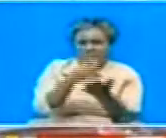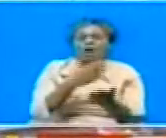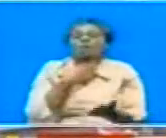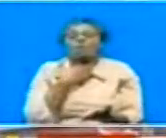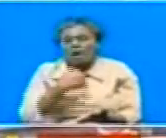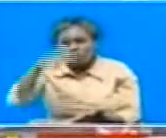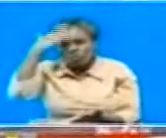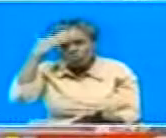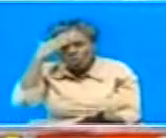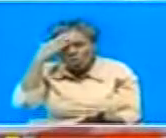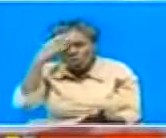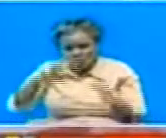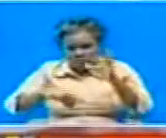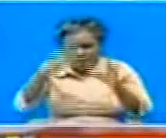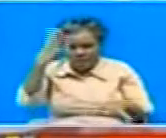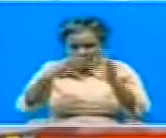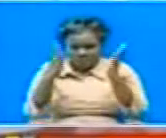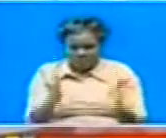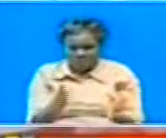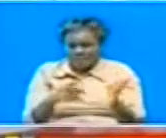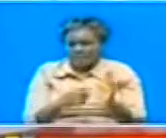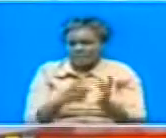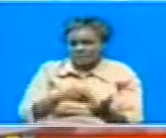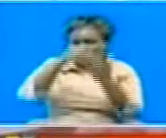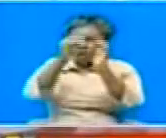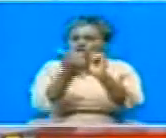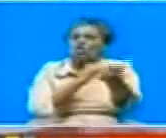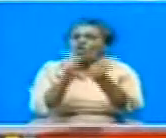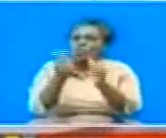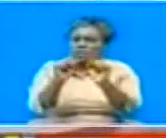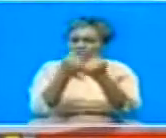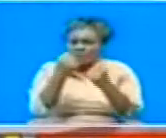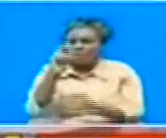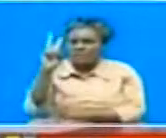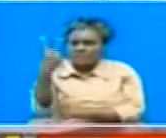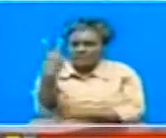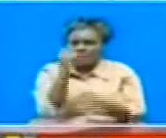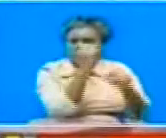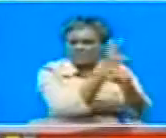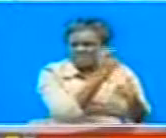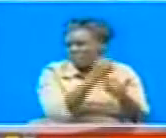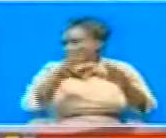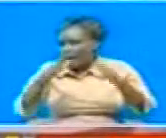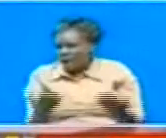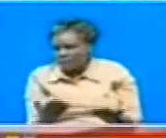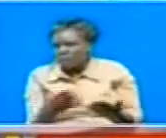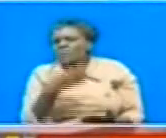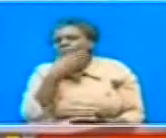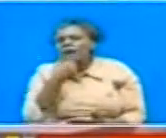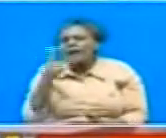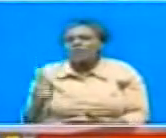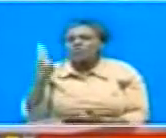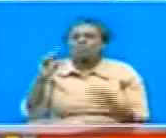je, uchanganuzi huu haswa michuano hii ambayo inachezwa tarehe 2 Desemba itakuwa vipi? Manchester United msimu